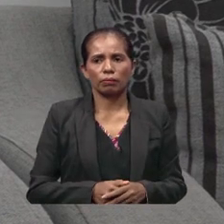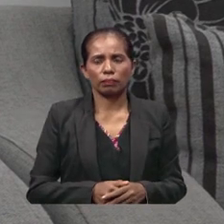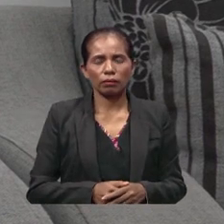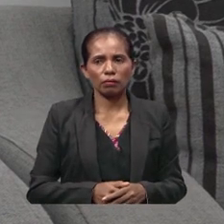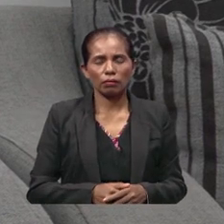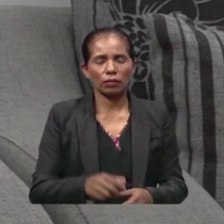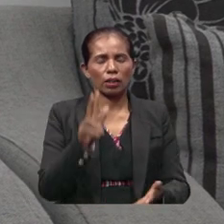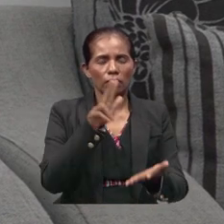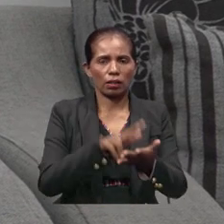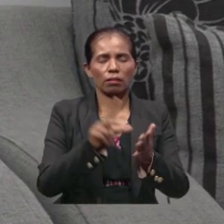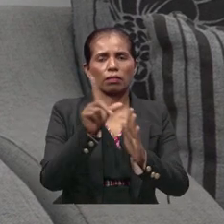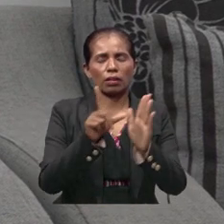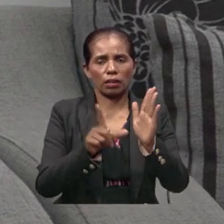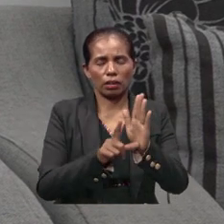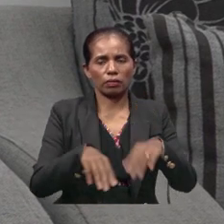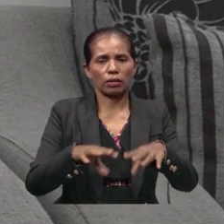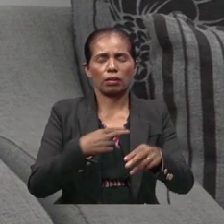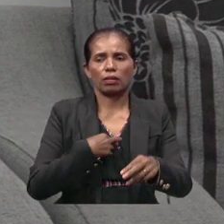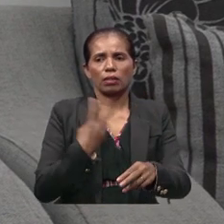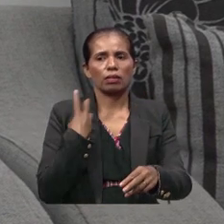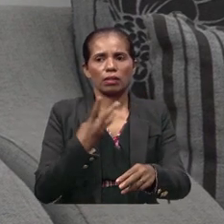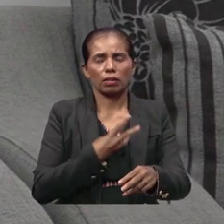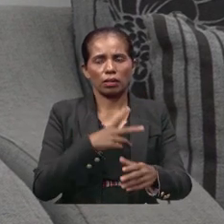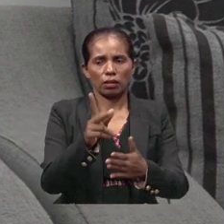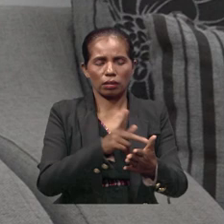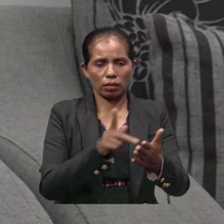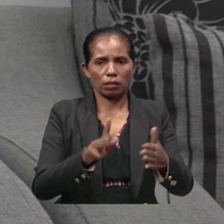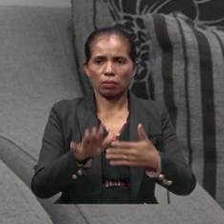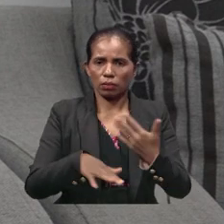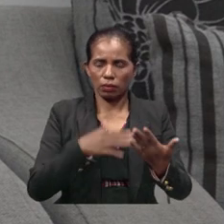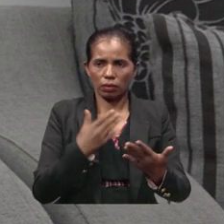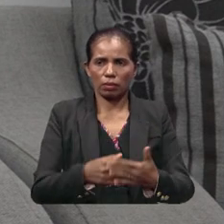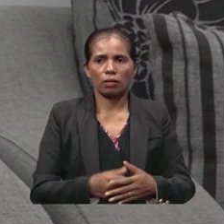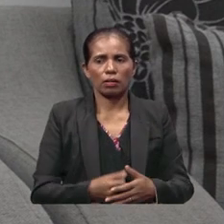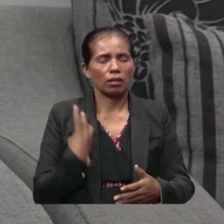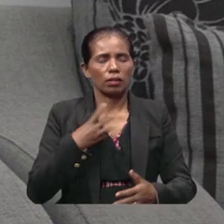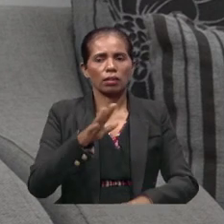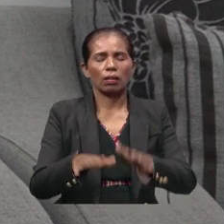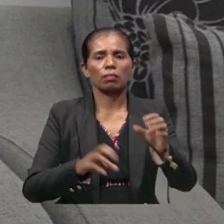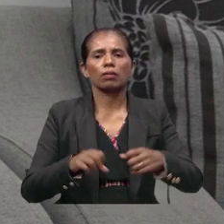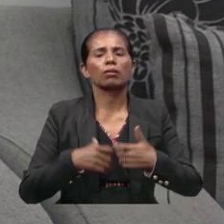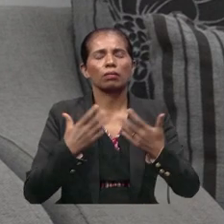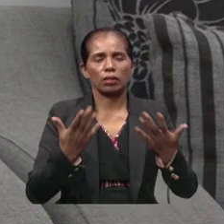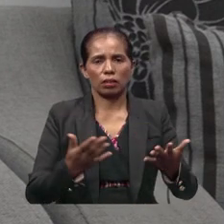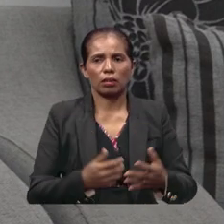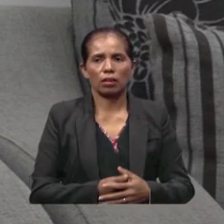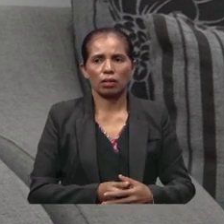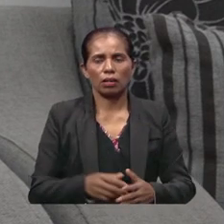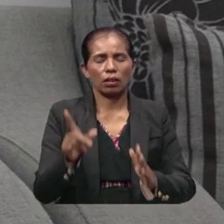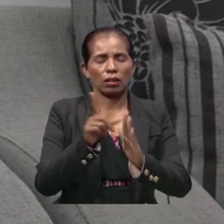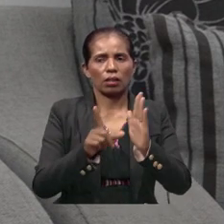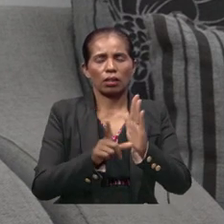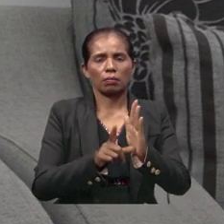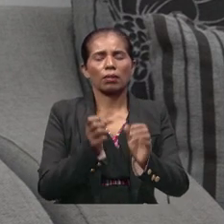legalize fali buat sana itu saya itu legalize itu krim isi rahut tu, entah itu lau bau ni hamza lau ya, ya lay perhal